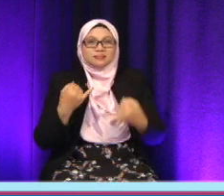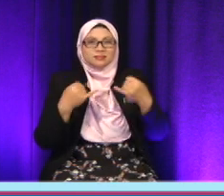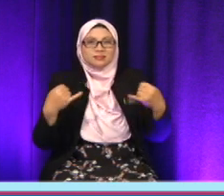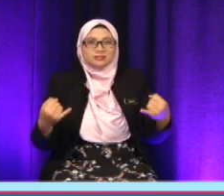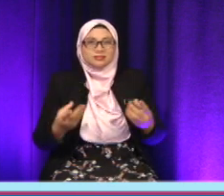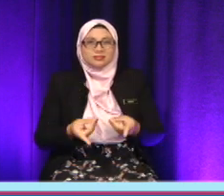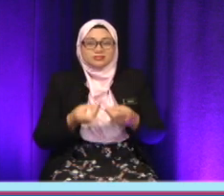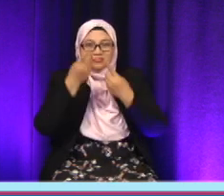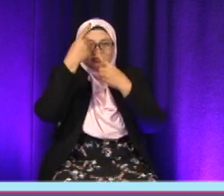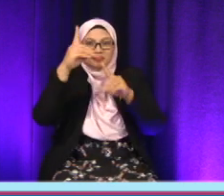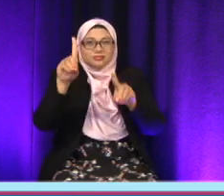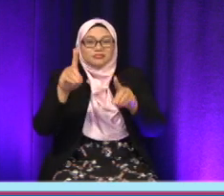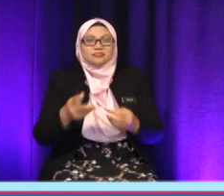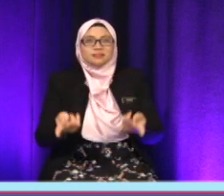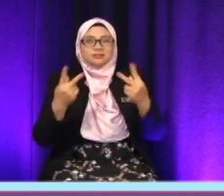adalah